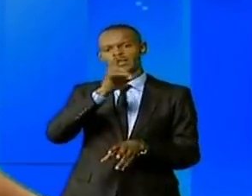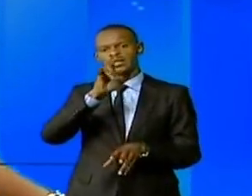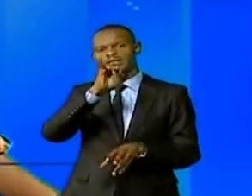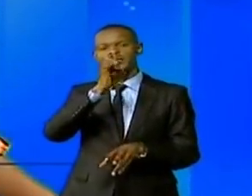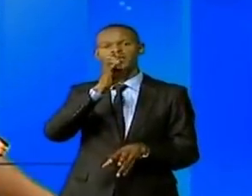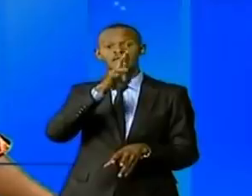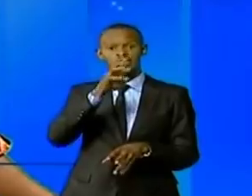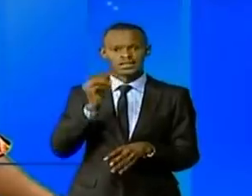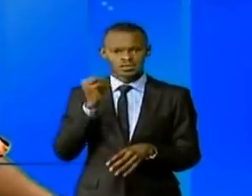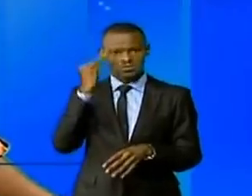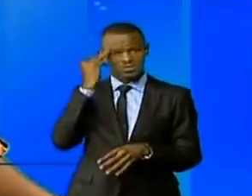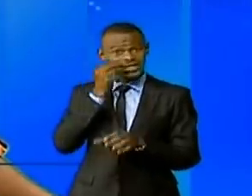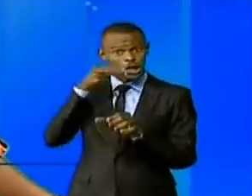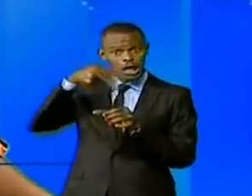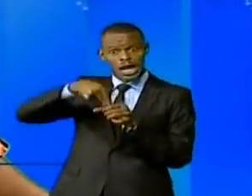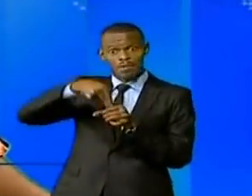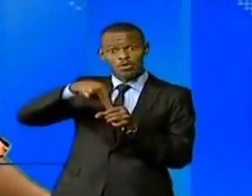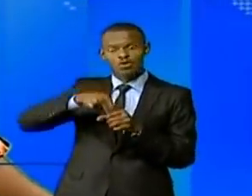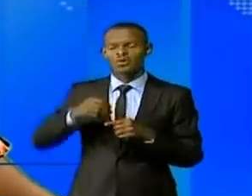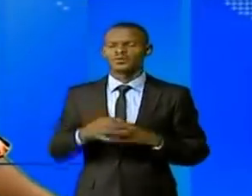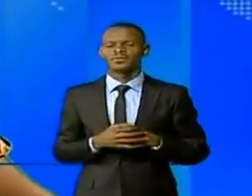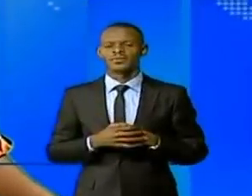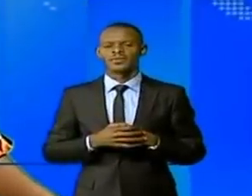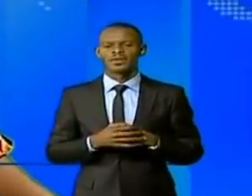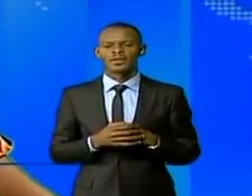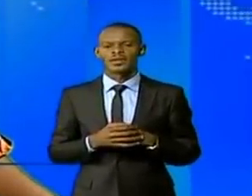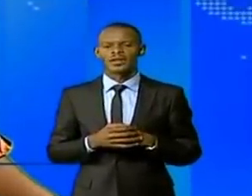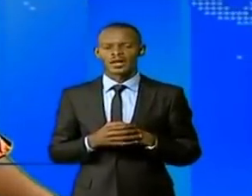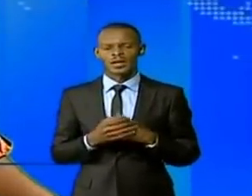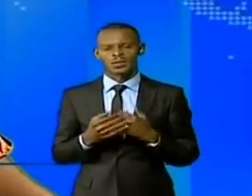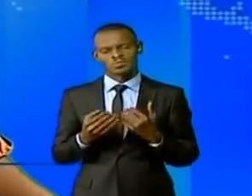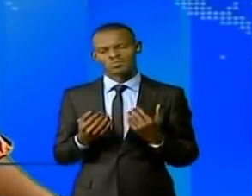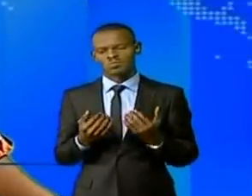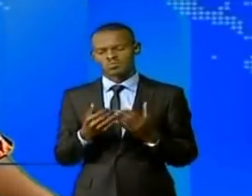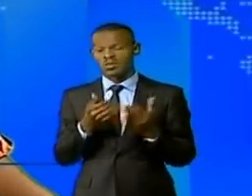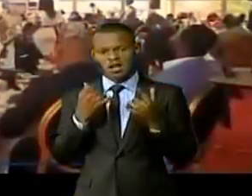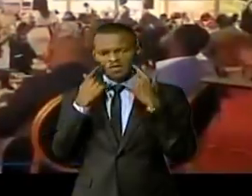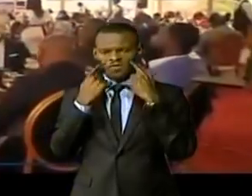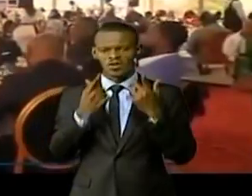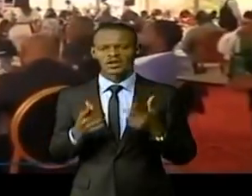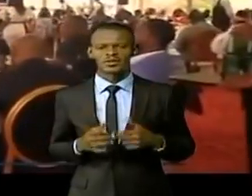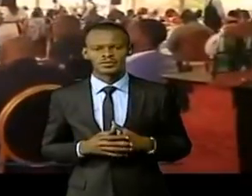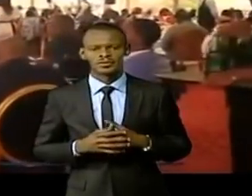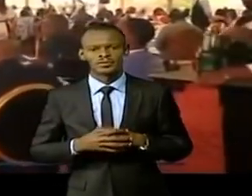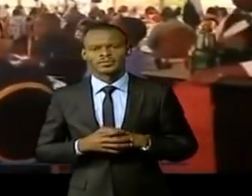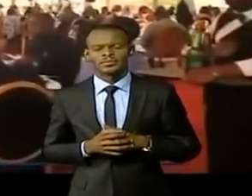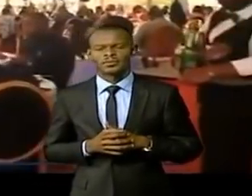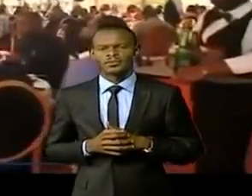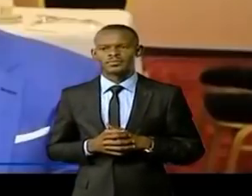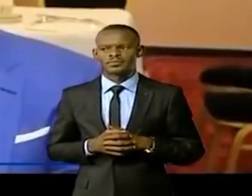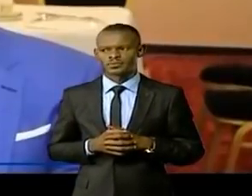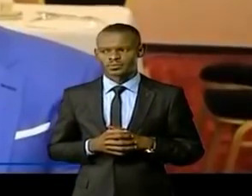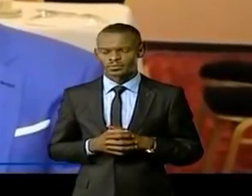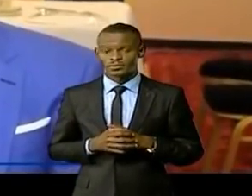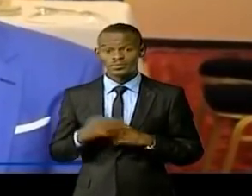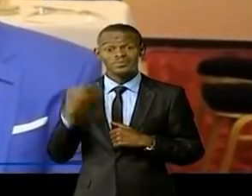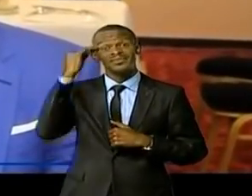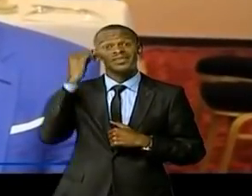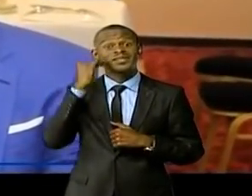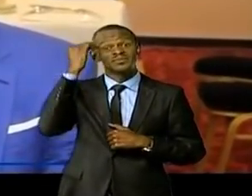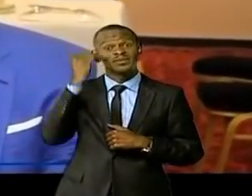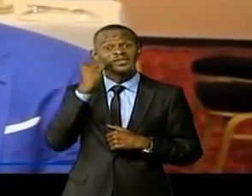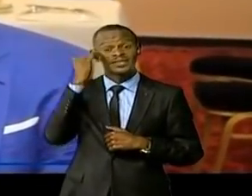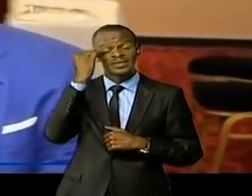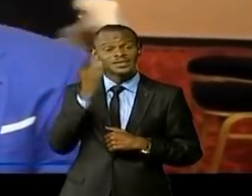l'apport de l'actuel ministre qui fait avancer plusieurs dossiers. Les réalisations du ministre des Hydrocarbures en faveur